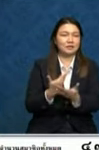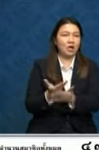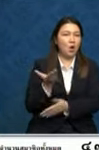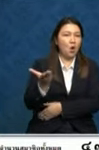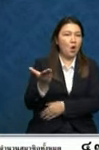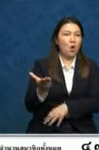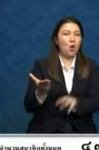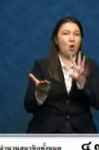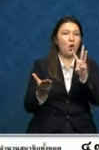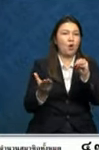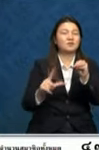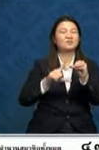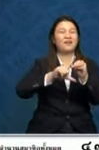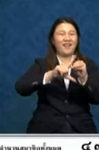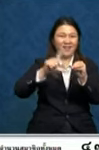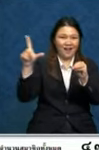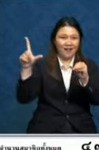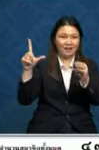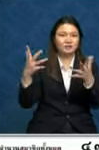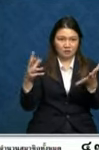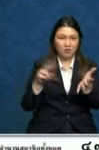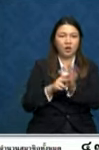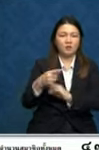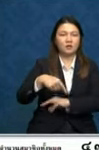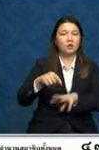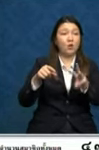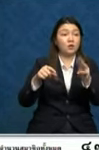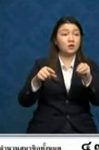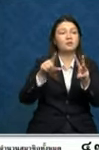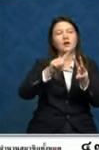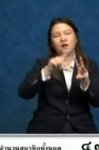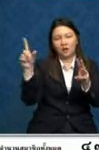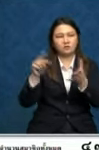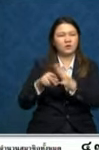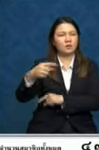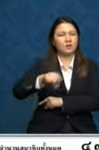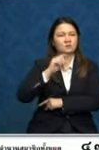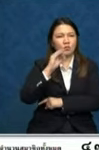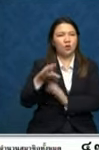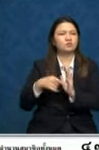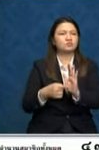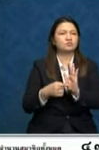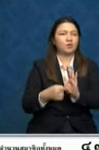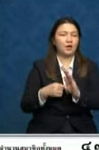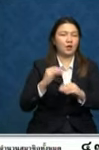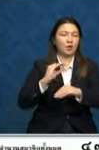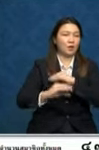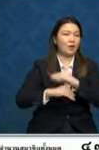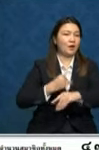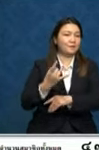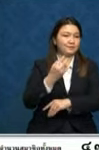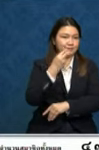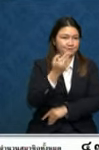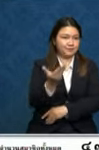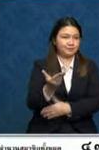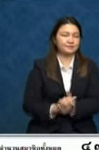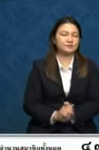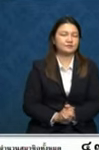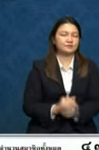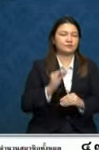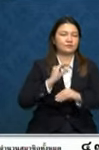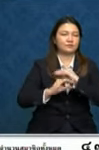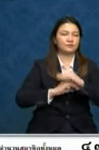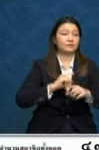าทั้งสิ้น60กว่าล้านบาทโดยผมจะทำการยกตัวอย่างบางโครงการภายใต้โครงการดังกล่าวให้ทุกคนได้เห็นนะภาพนะครับโครงการ